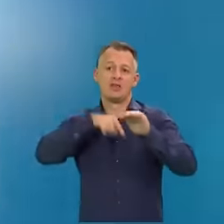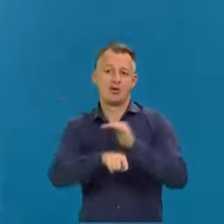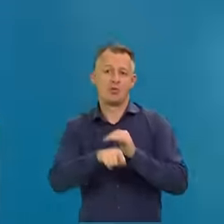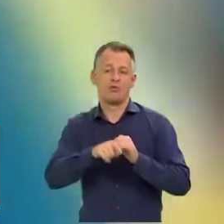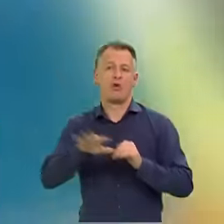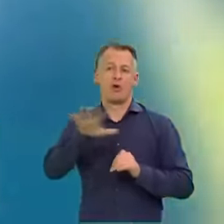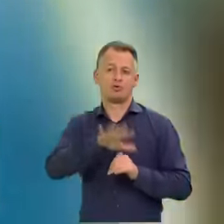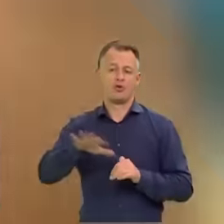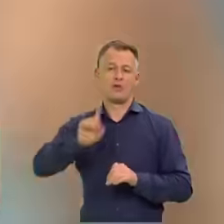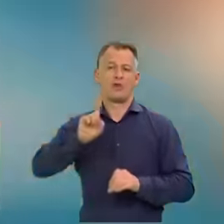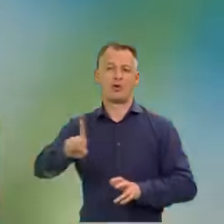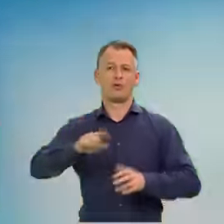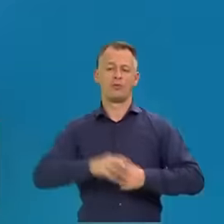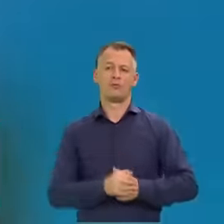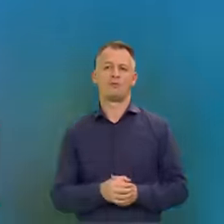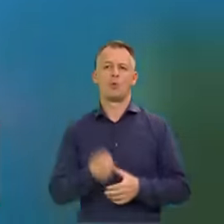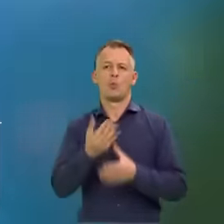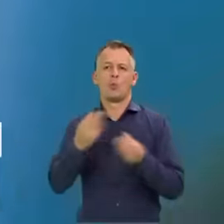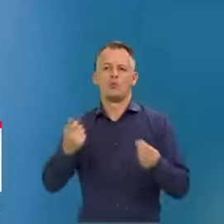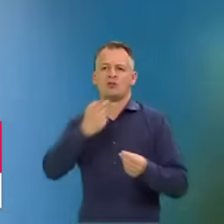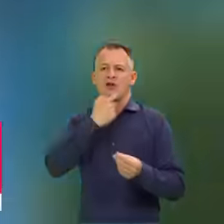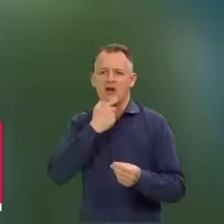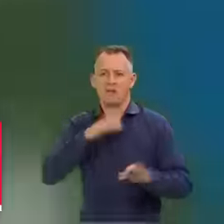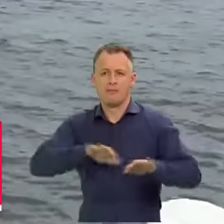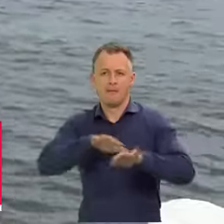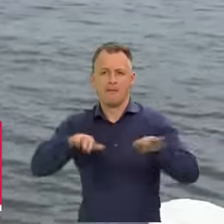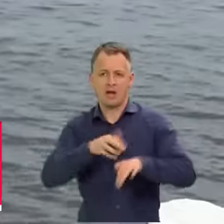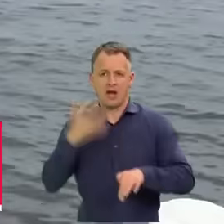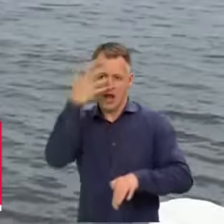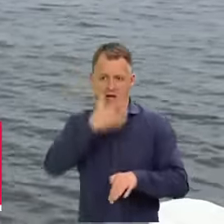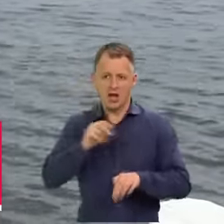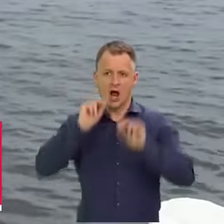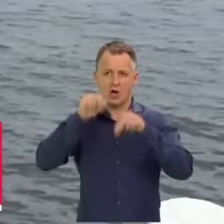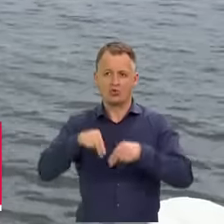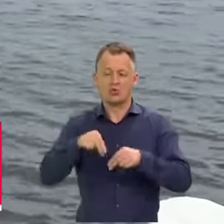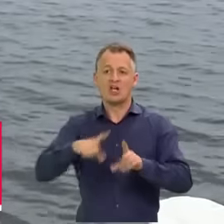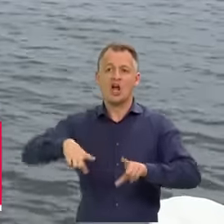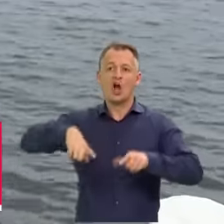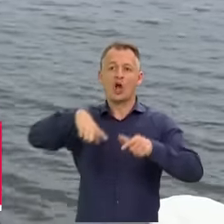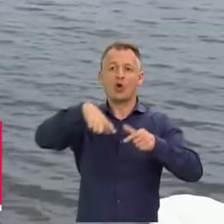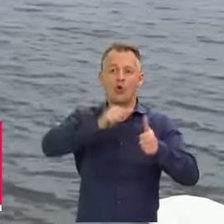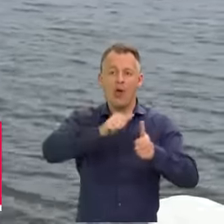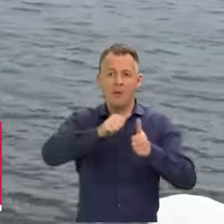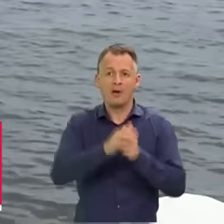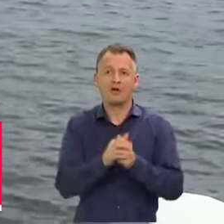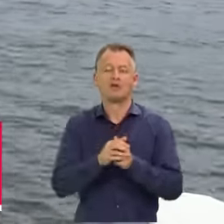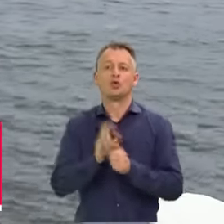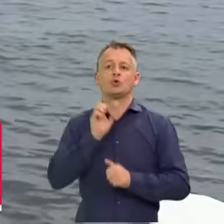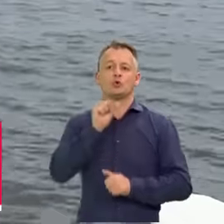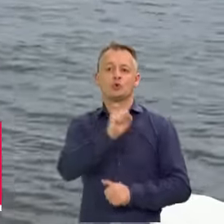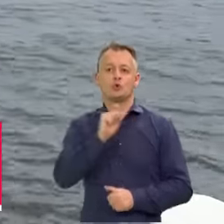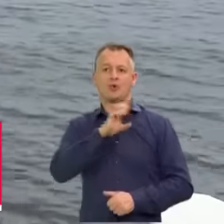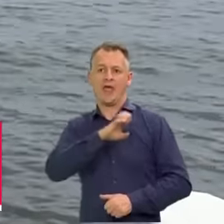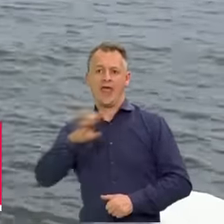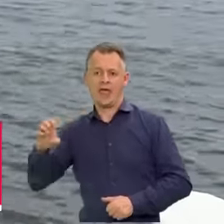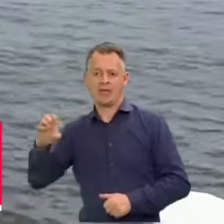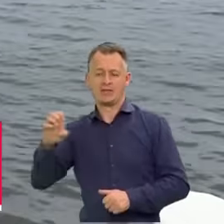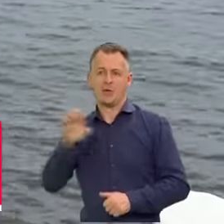zonele vulnerabile. Zeci de ani Marea Neagră a fost groapa de gunoi a sud-estului Europei, iar Dunărea a cărat aici substanțe